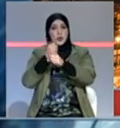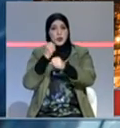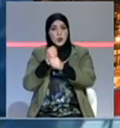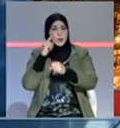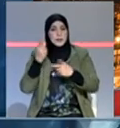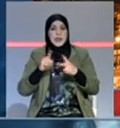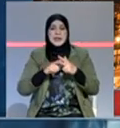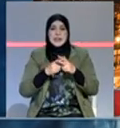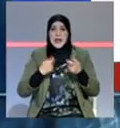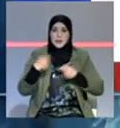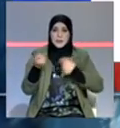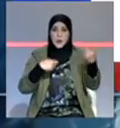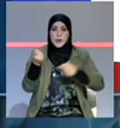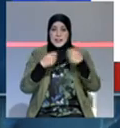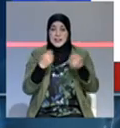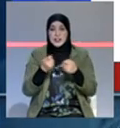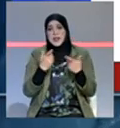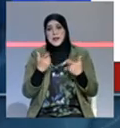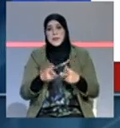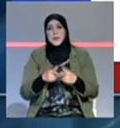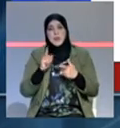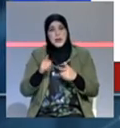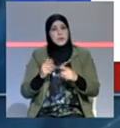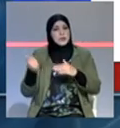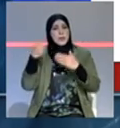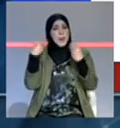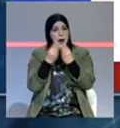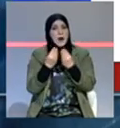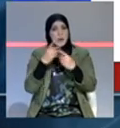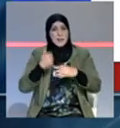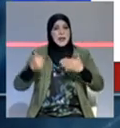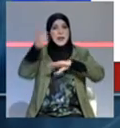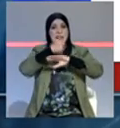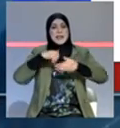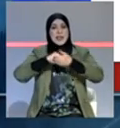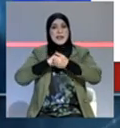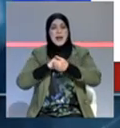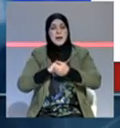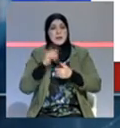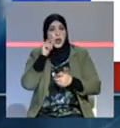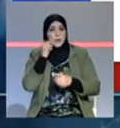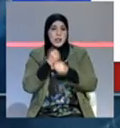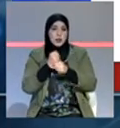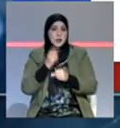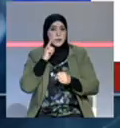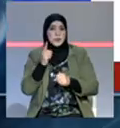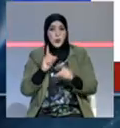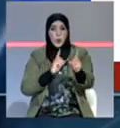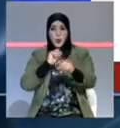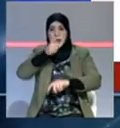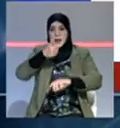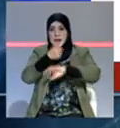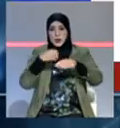والتجاره والصناعات التقليديه يتقدمهم رئيس الاتحاد سمير مجهول وسيلتقي المشي غدا